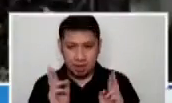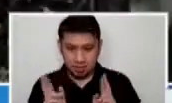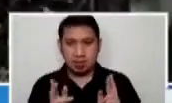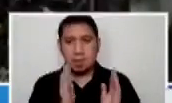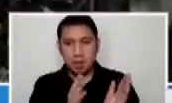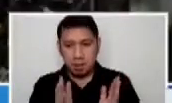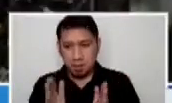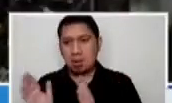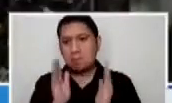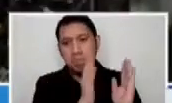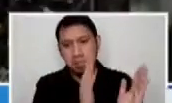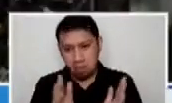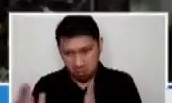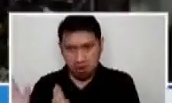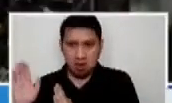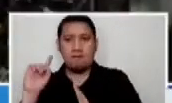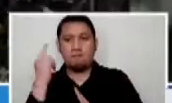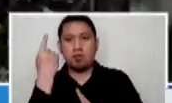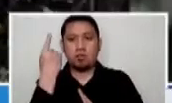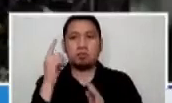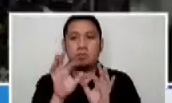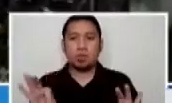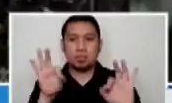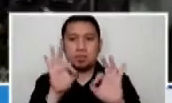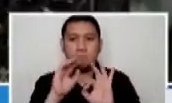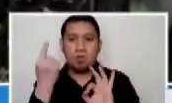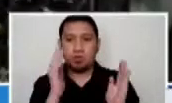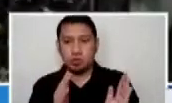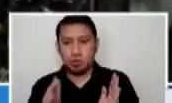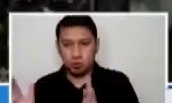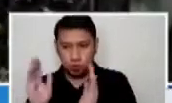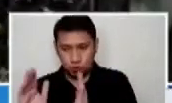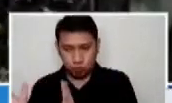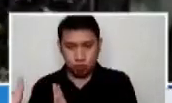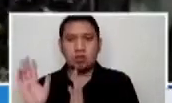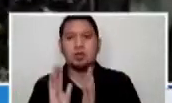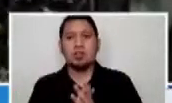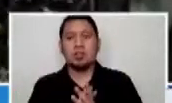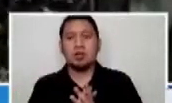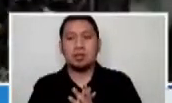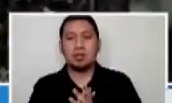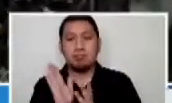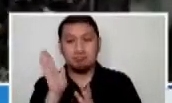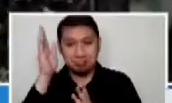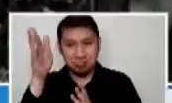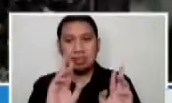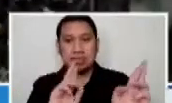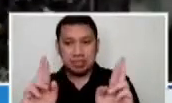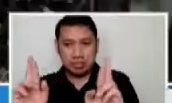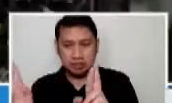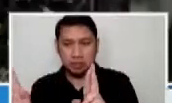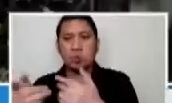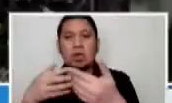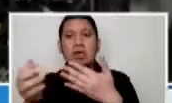Rocky, ngayong araw, May 25, ay idineklara ni Pangulong Duterte na National Holiday bilang pakikiisa